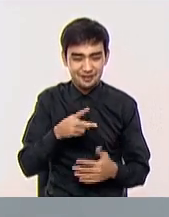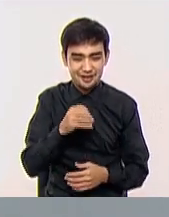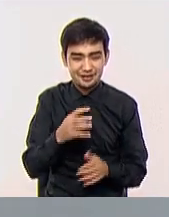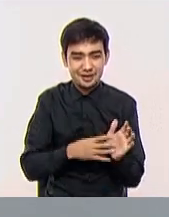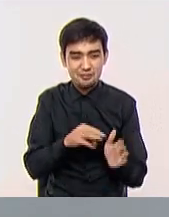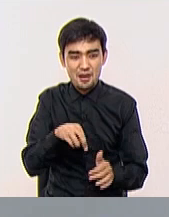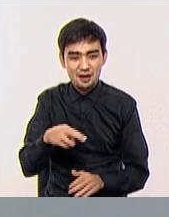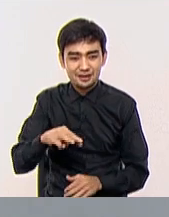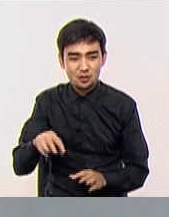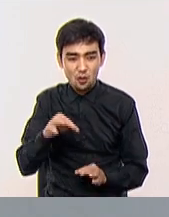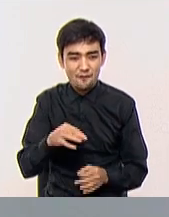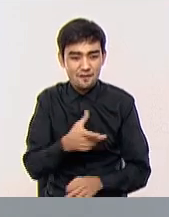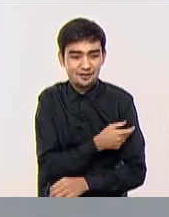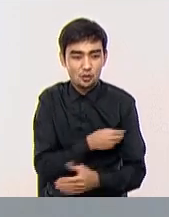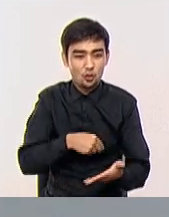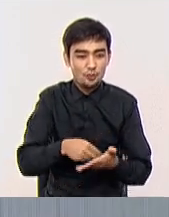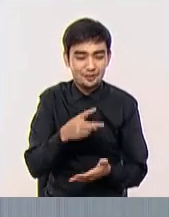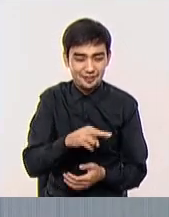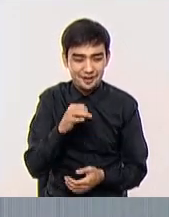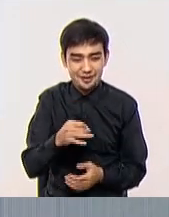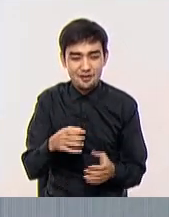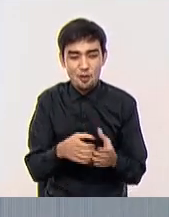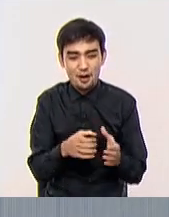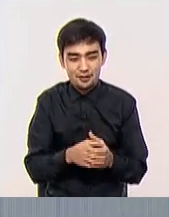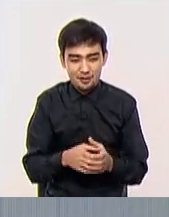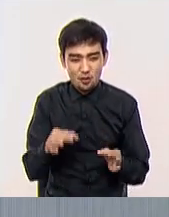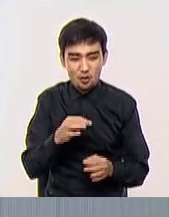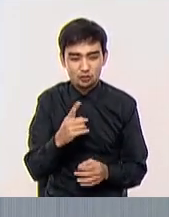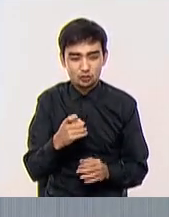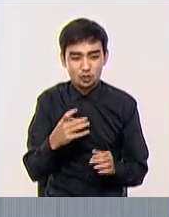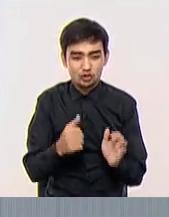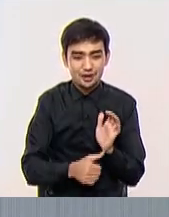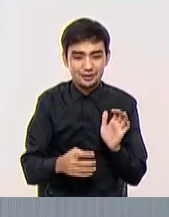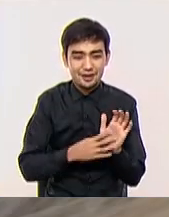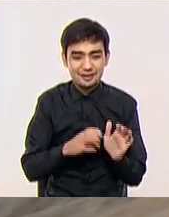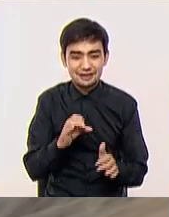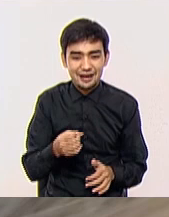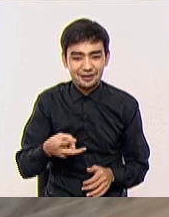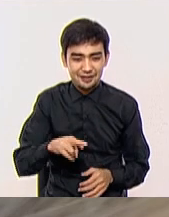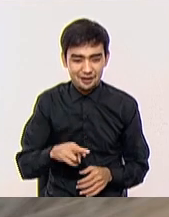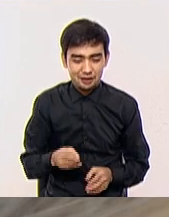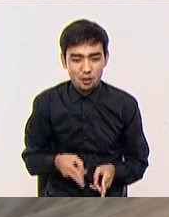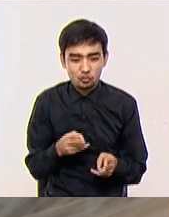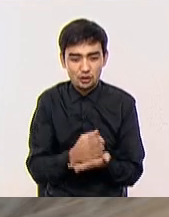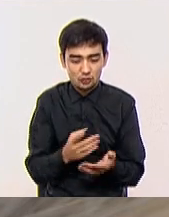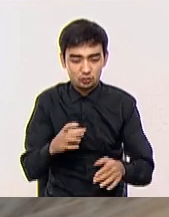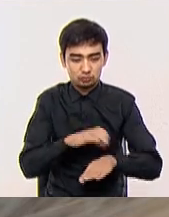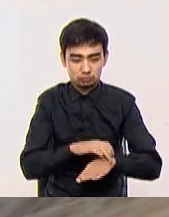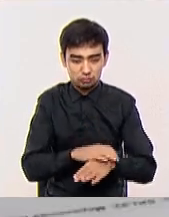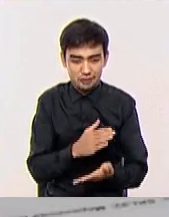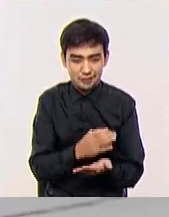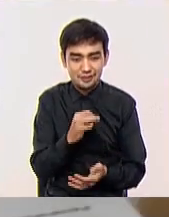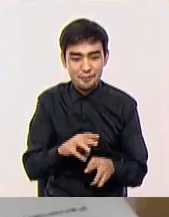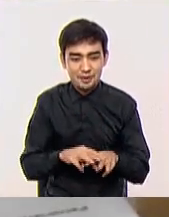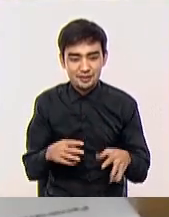теңгеге вакцина сатып алу кезінде компанияның кәсіпкерлік кодекстің 169-шы бабын бұзғанын анықтағанын айтты. Сондықтан денсаулық сақтау министрлігінен